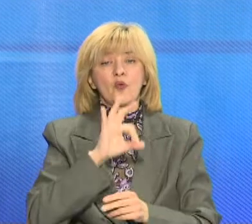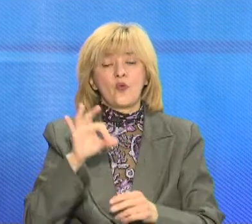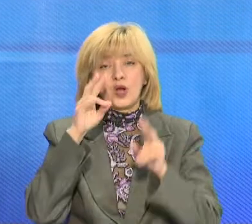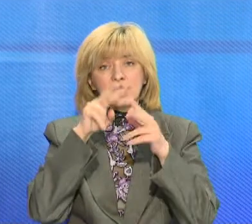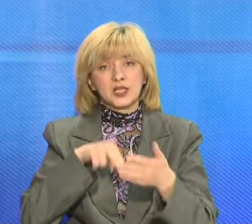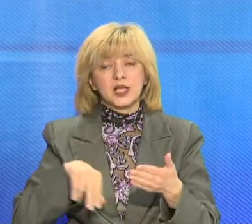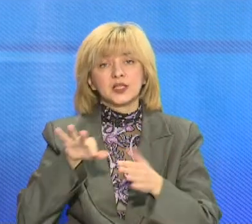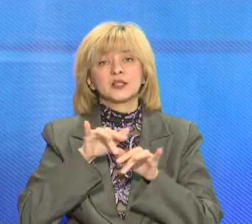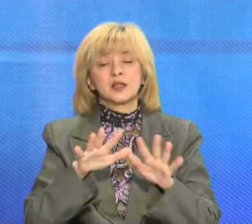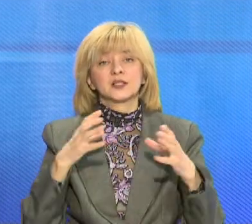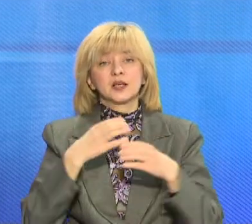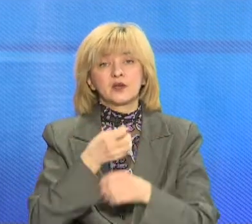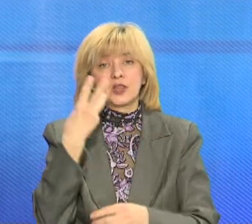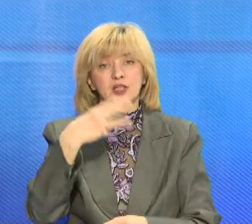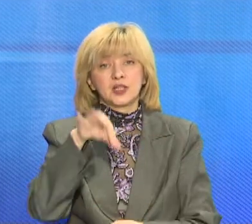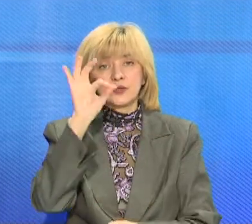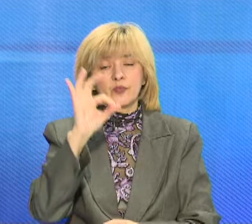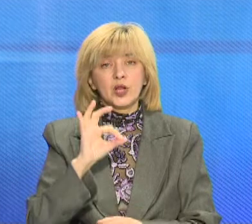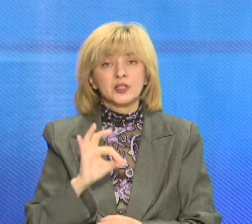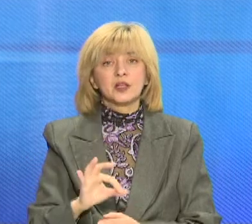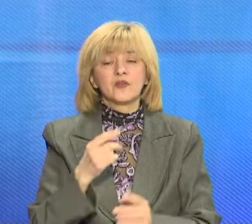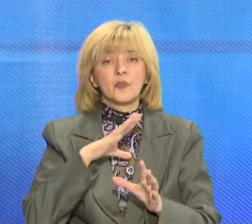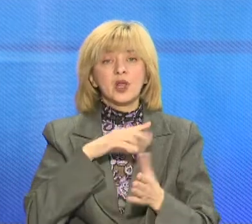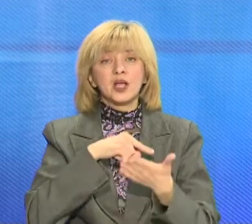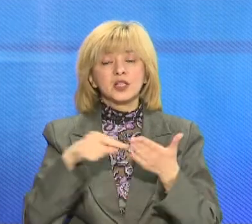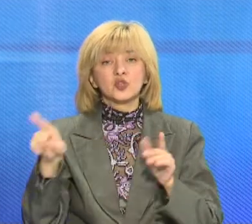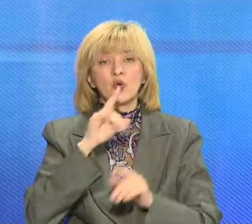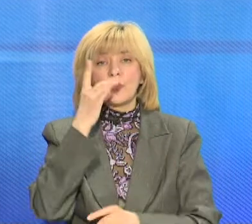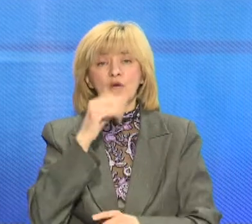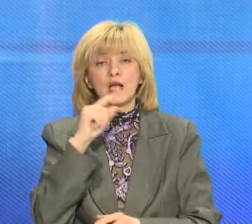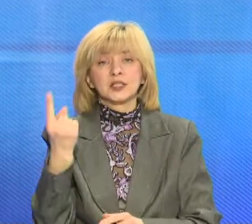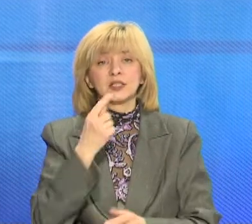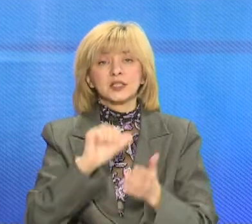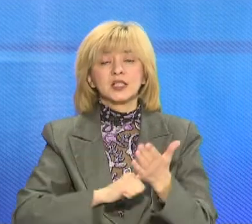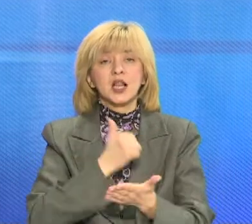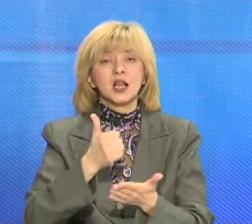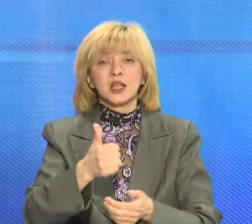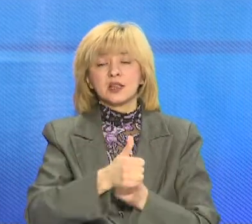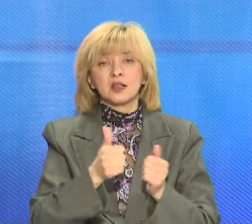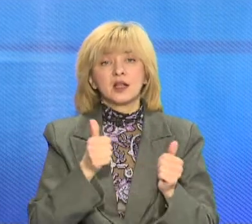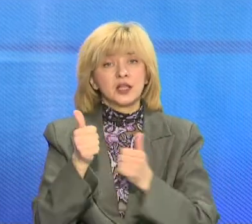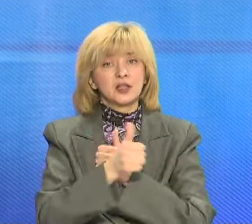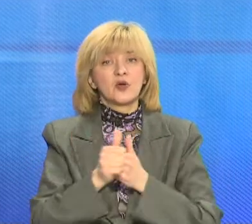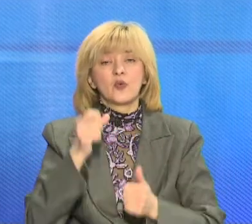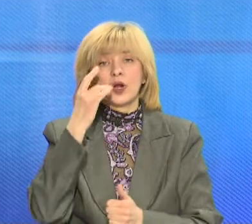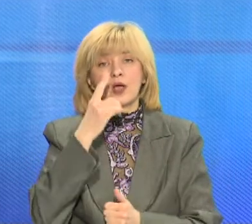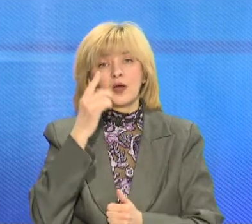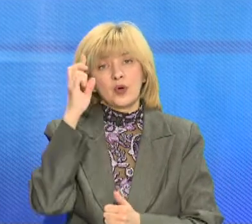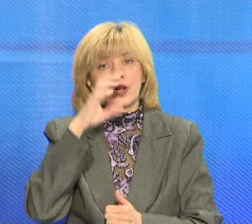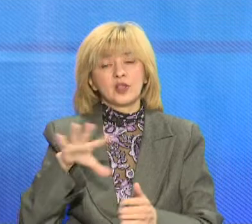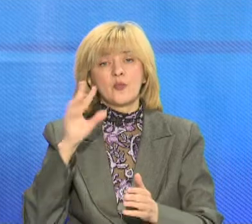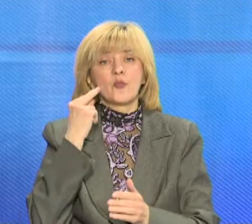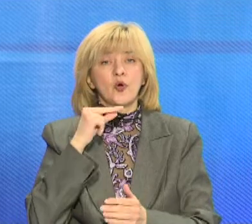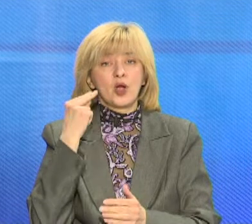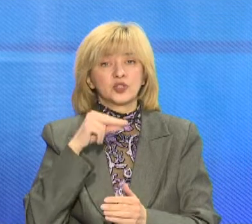справ уменьшилась на 30%. Было отзначено, что при нем не один из лидеров Украине у работе по повышению якости службы «Одно